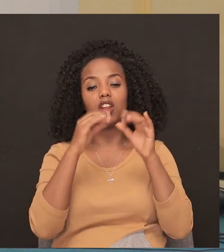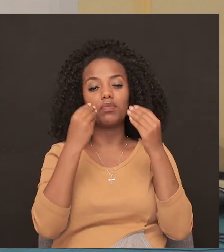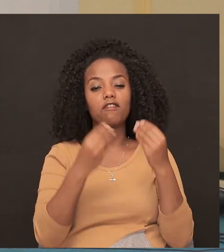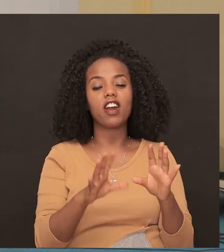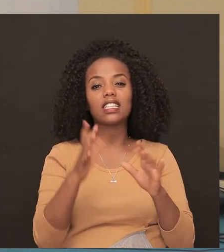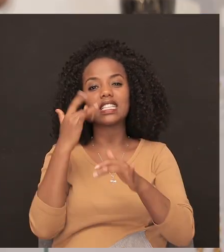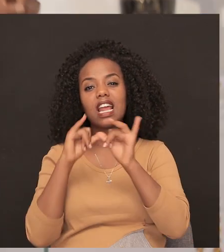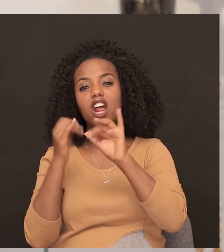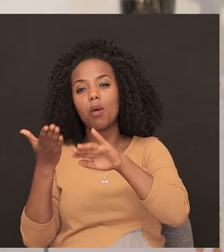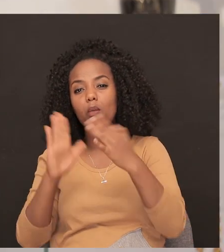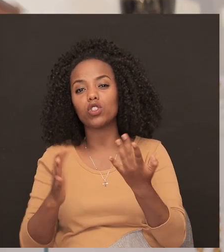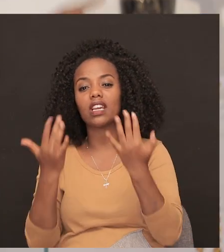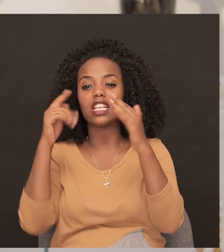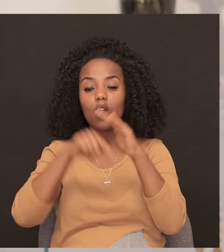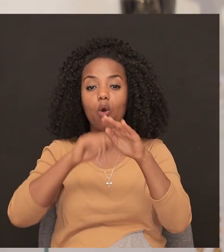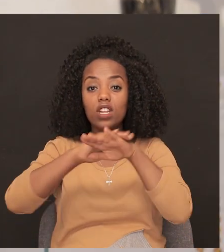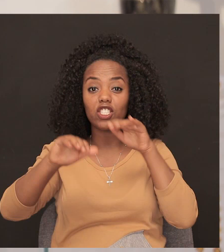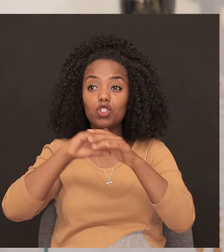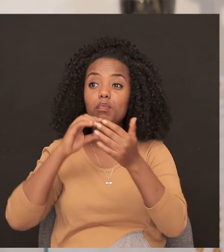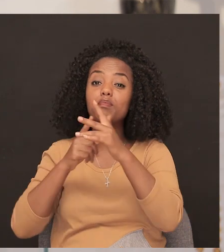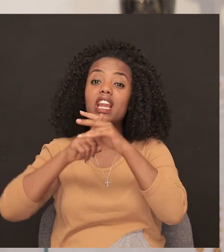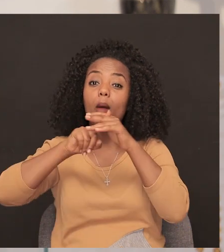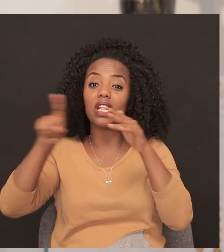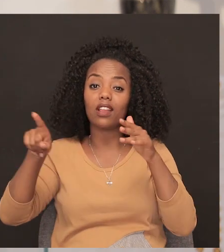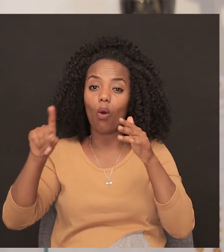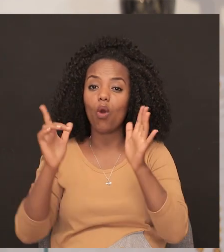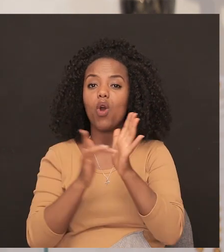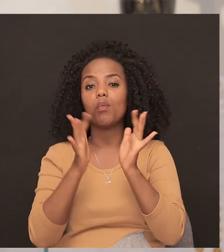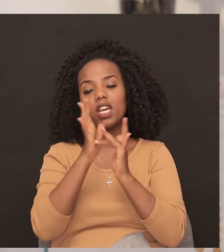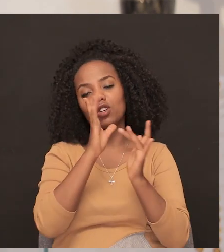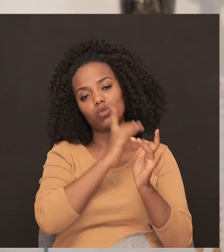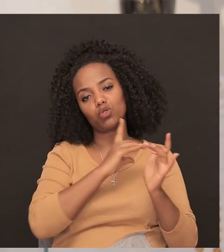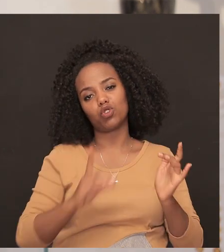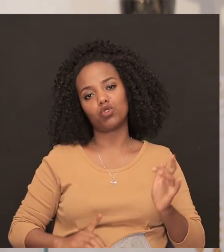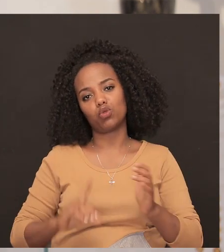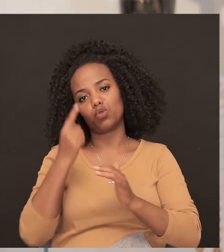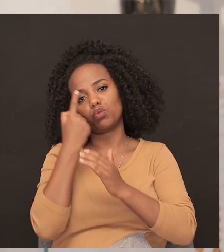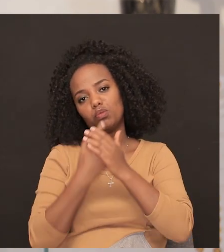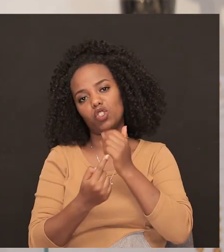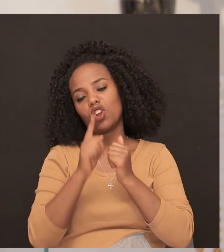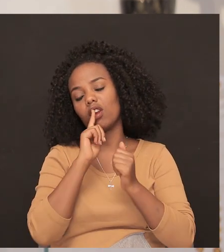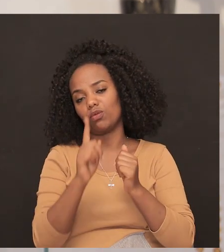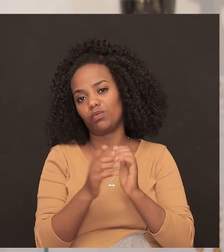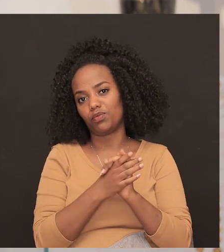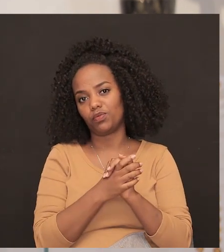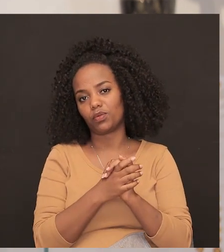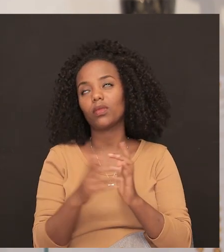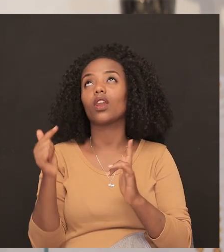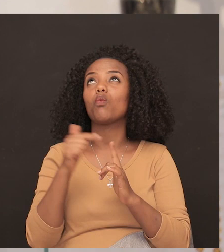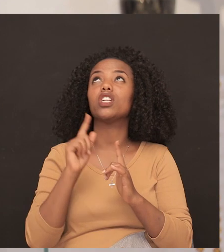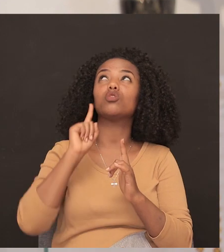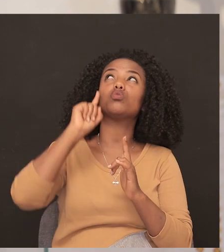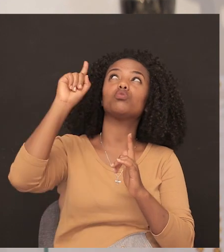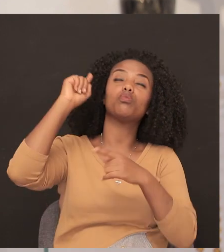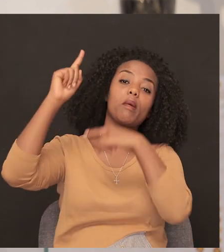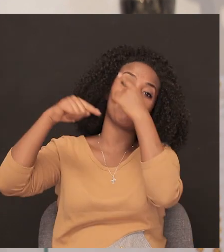ከዘላለም ጥፋት ከዘላለም ሞት ከሲኦል እጅ የምናመልጠው በኢየሱስ ክርስቶስ ብቻ ነው ወደ